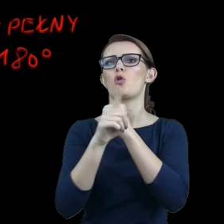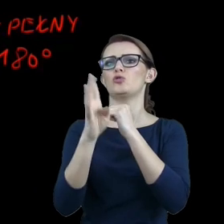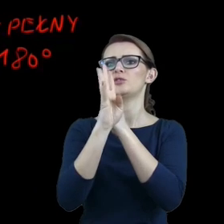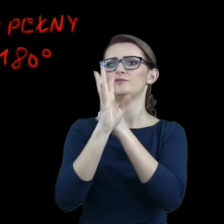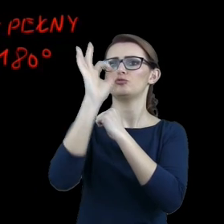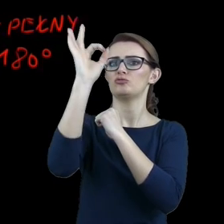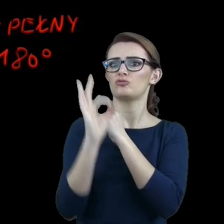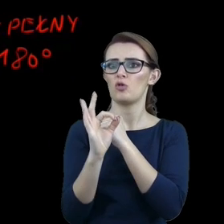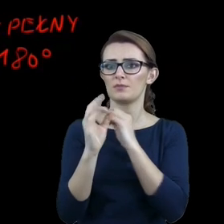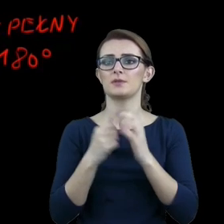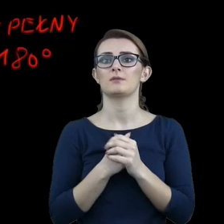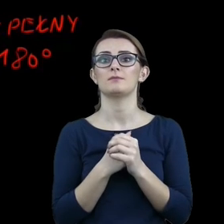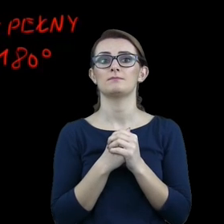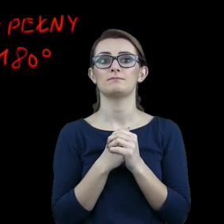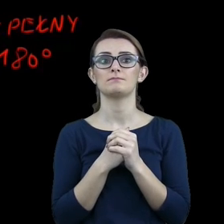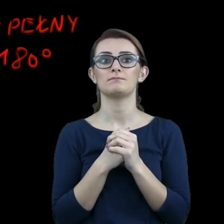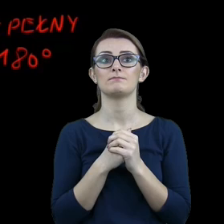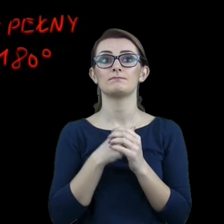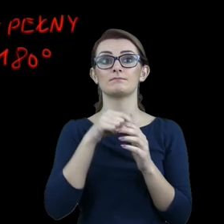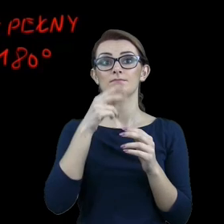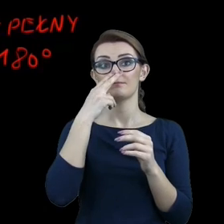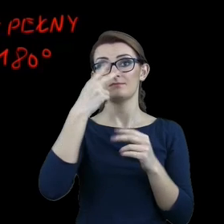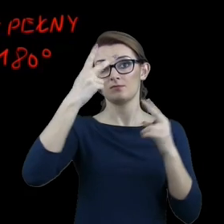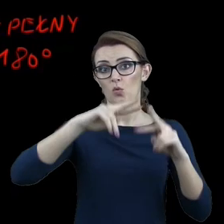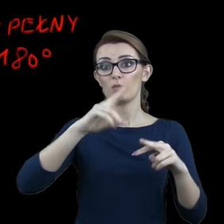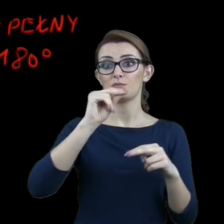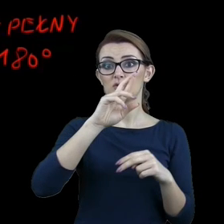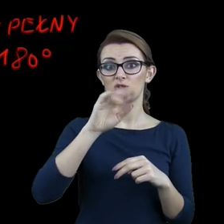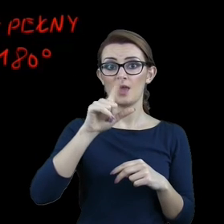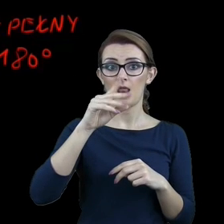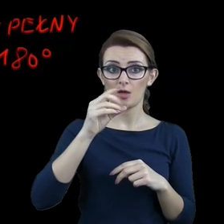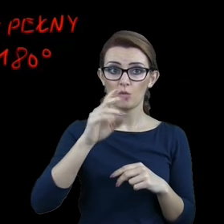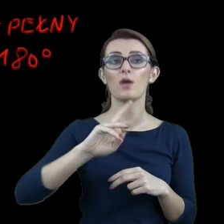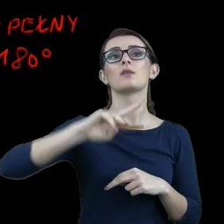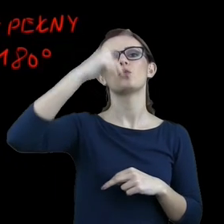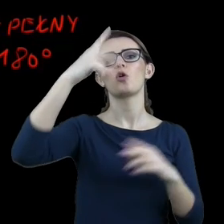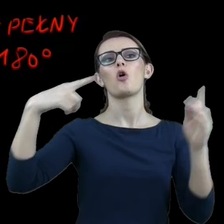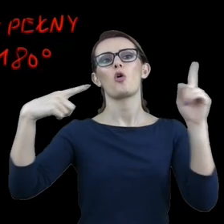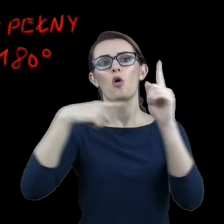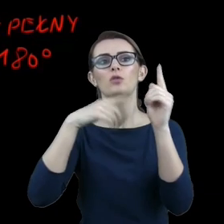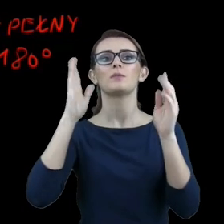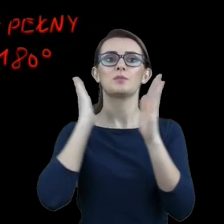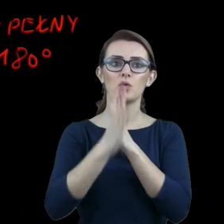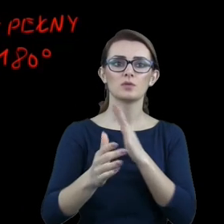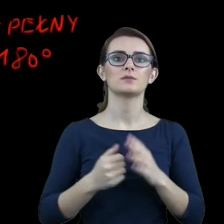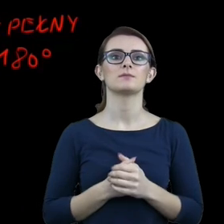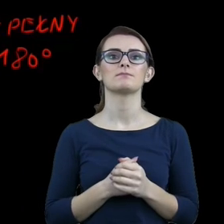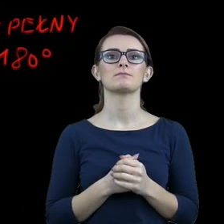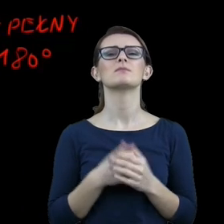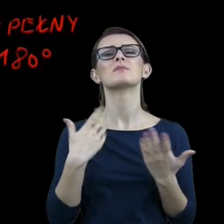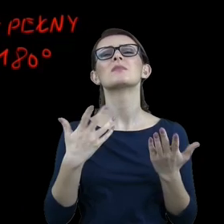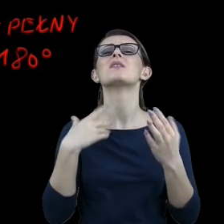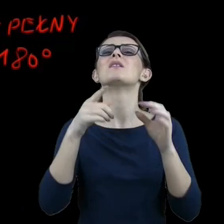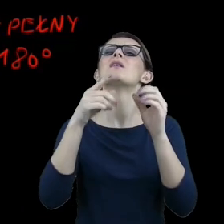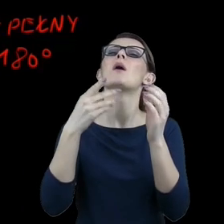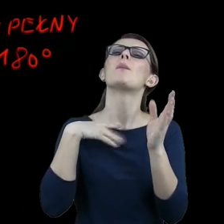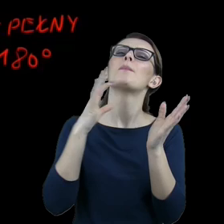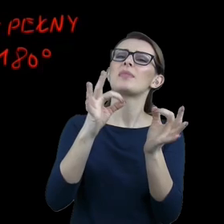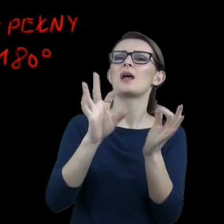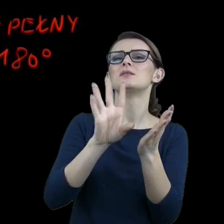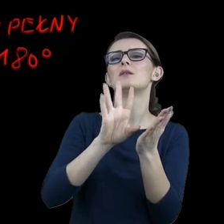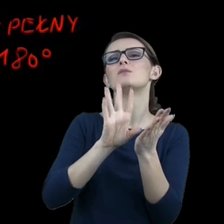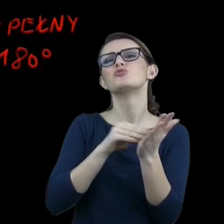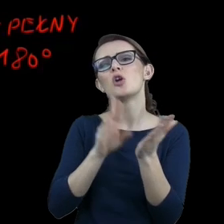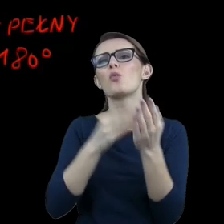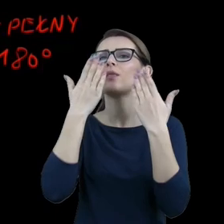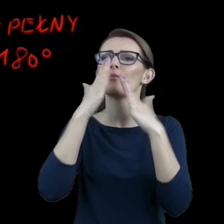Tutaj mieliśmy parę kątów dopełniających, a tutaj mamy parę kątów przyległych. No i tutaj oczywiście podałem pewne konkretne miary kątów, ale